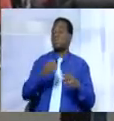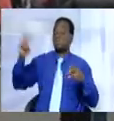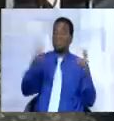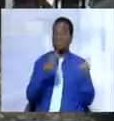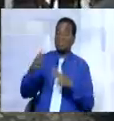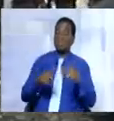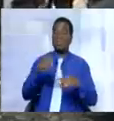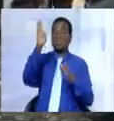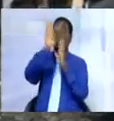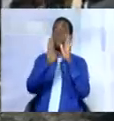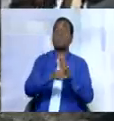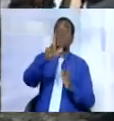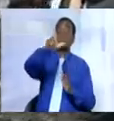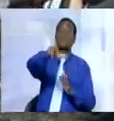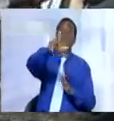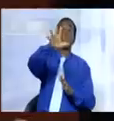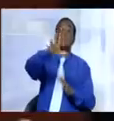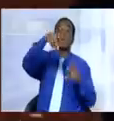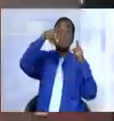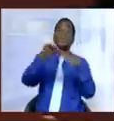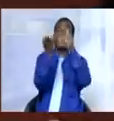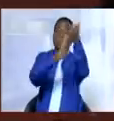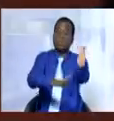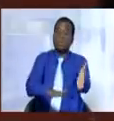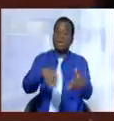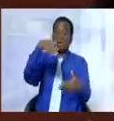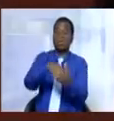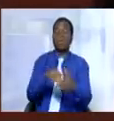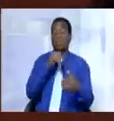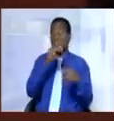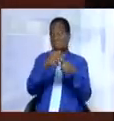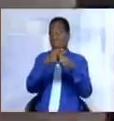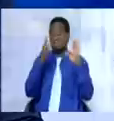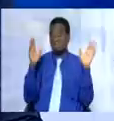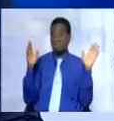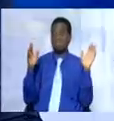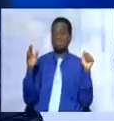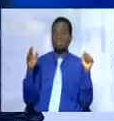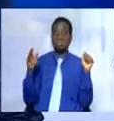violence. Bilan, 25 morts par balle. Bilan encore provisoire.